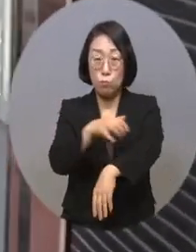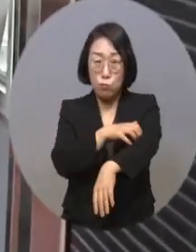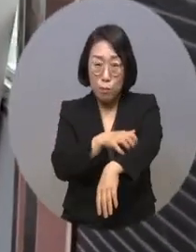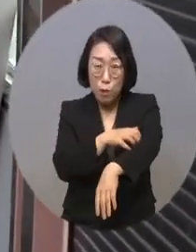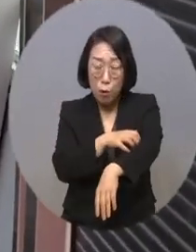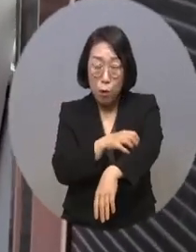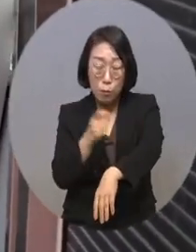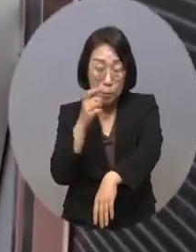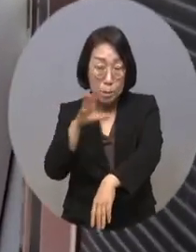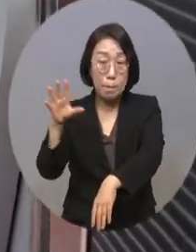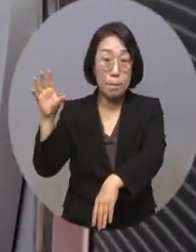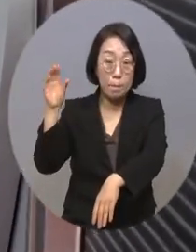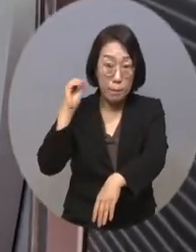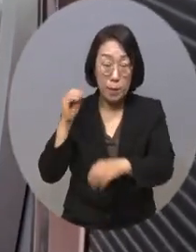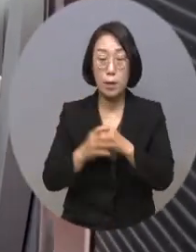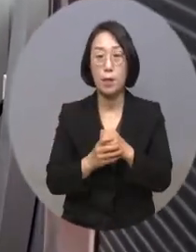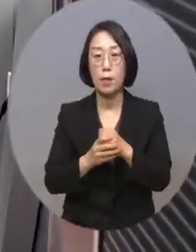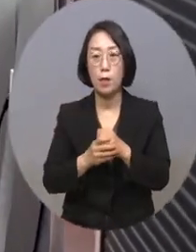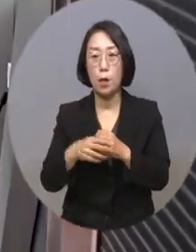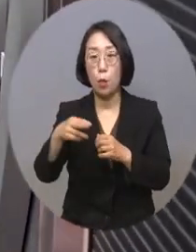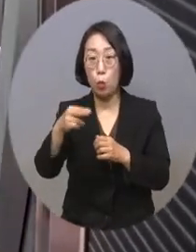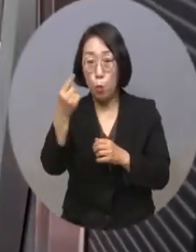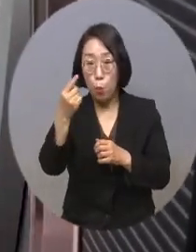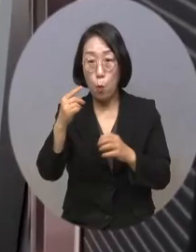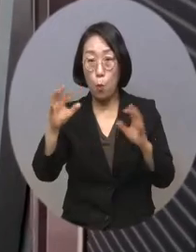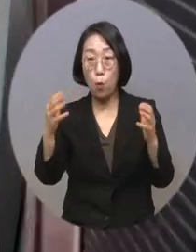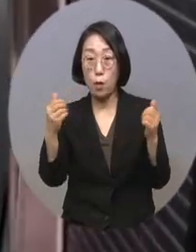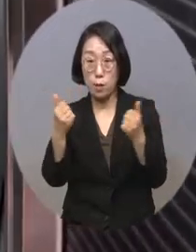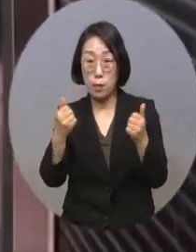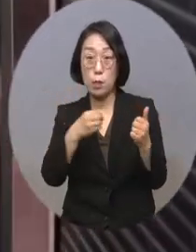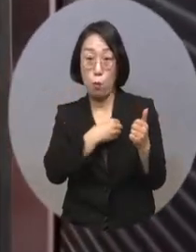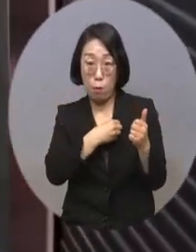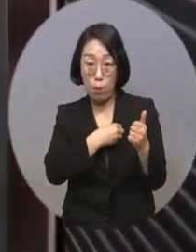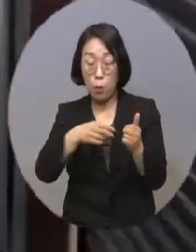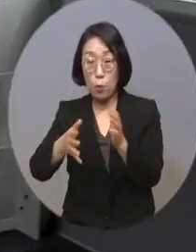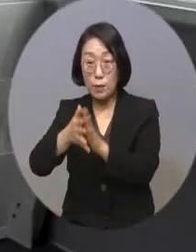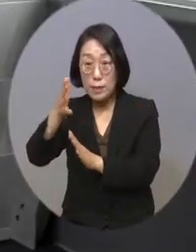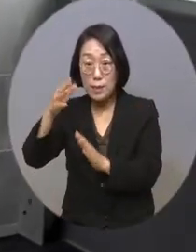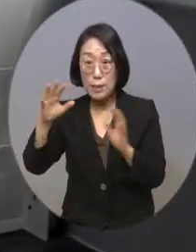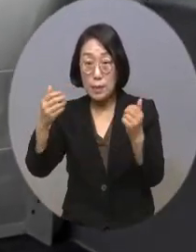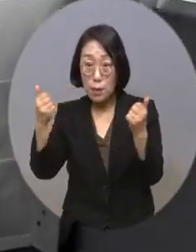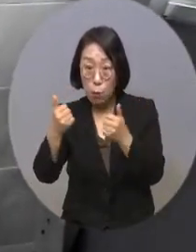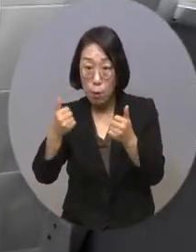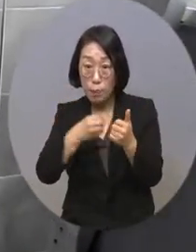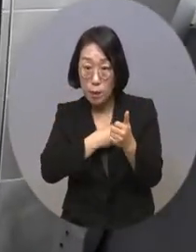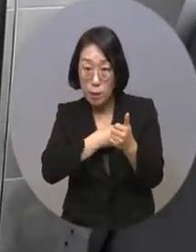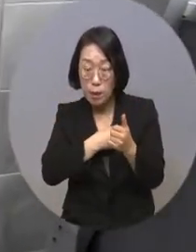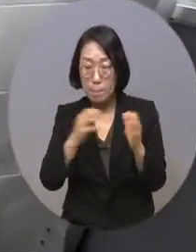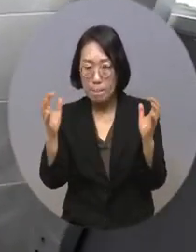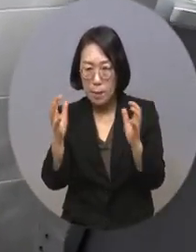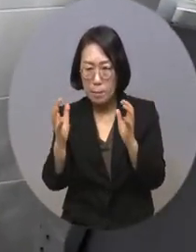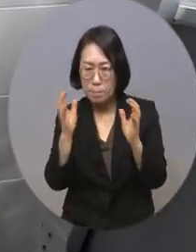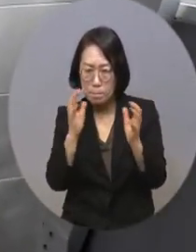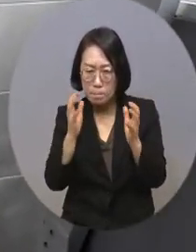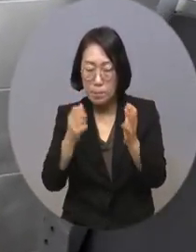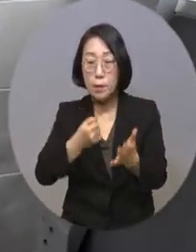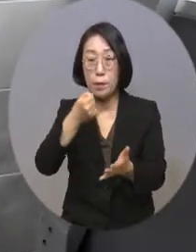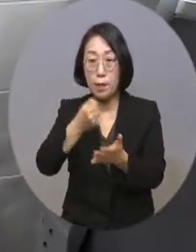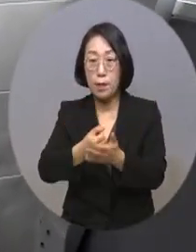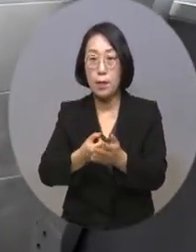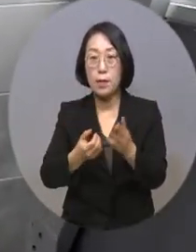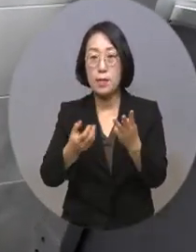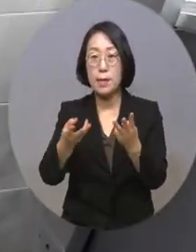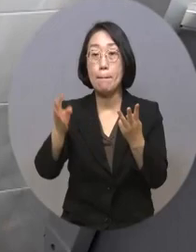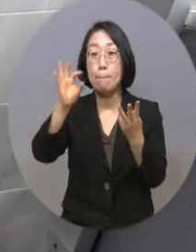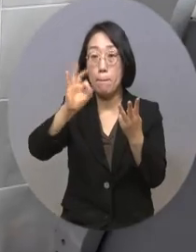불편사항을 접한 전남도 지역구 도의원과 시의원들의 노력으로 전남도가 3억여